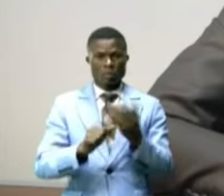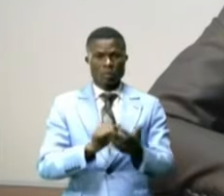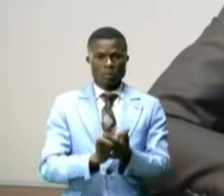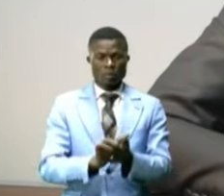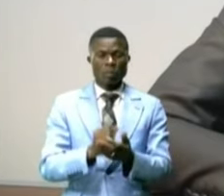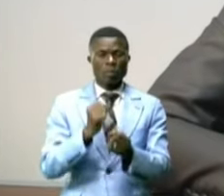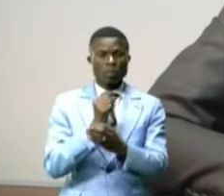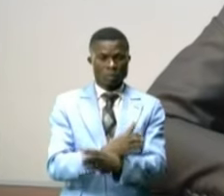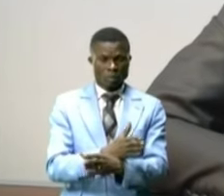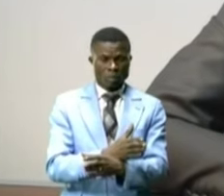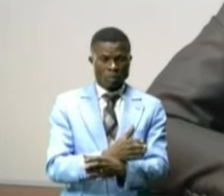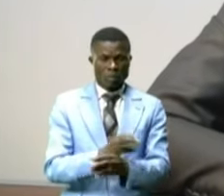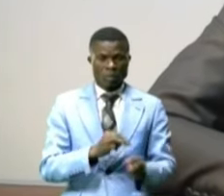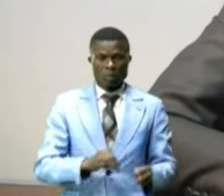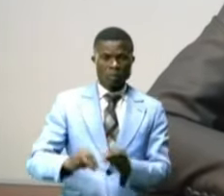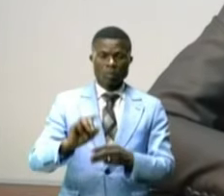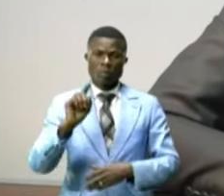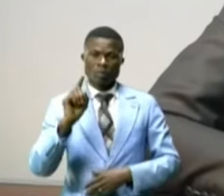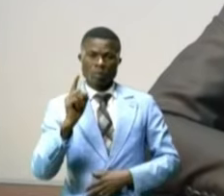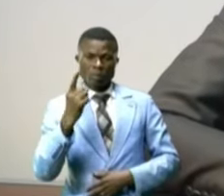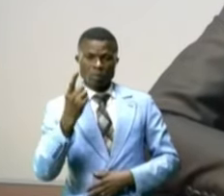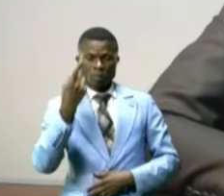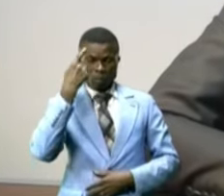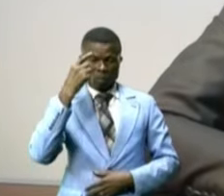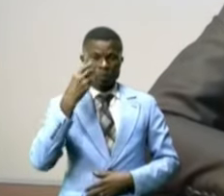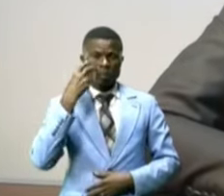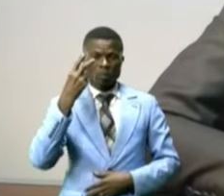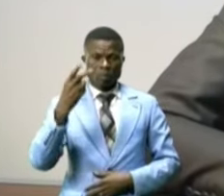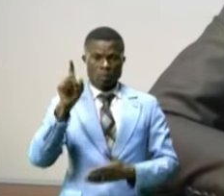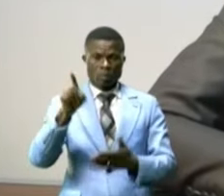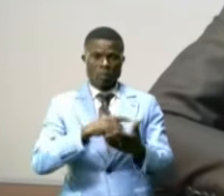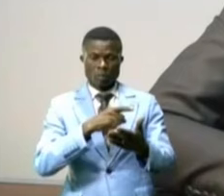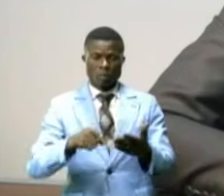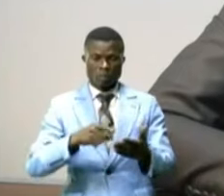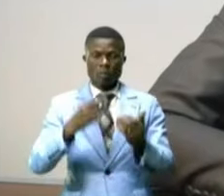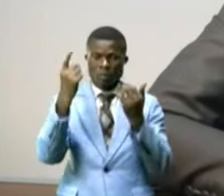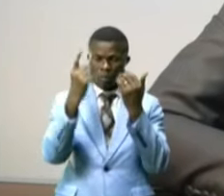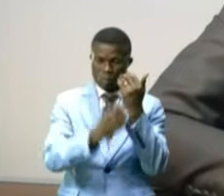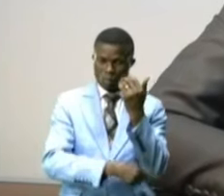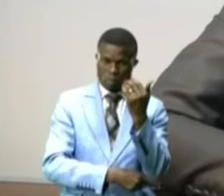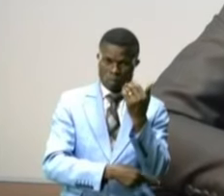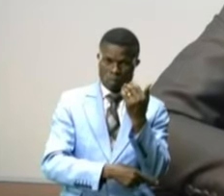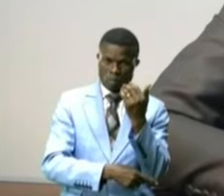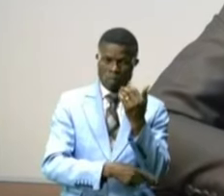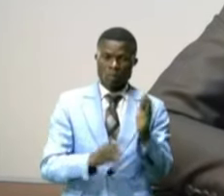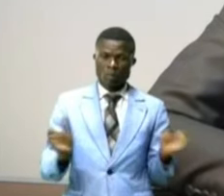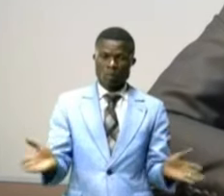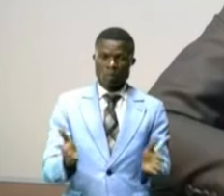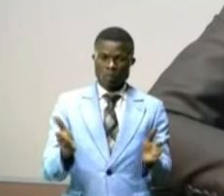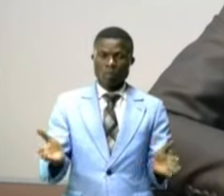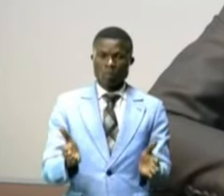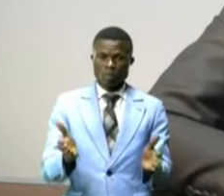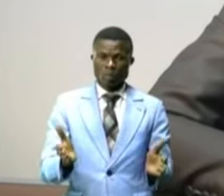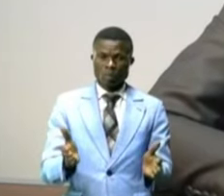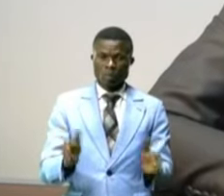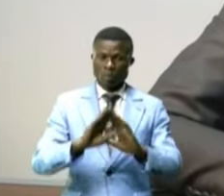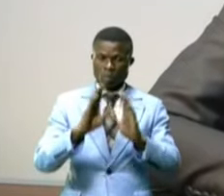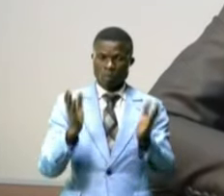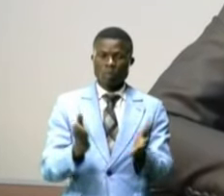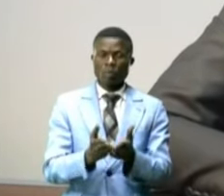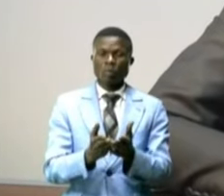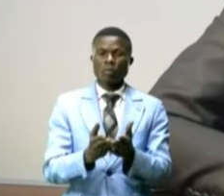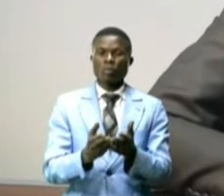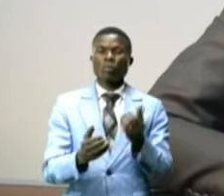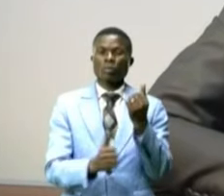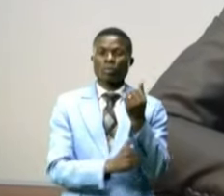elle le seul moyen de pouvoir corriger, sanctionner, encourager, n'est-ce pas, ceux